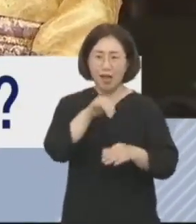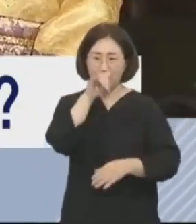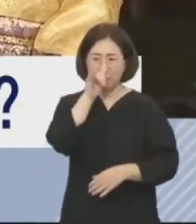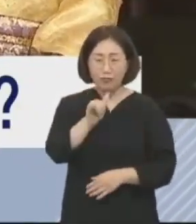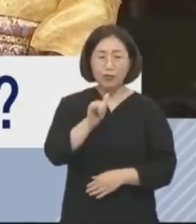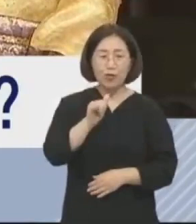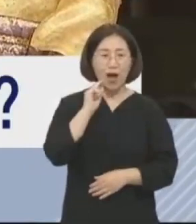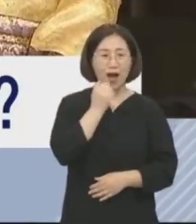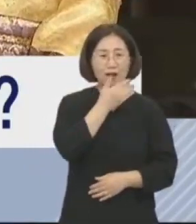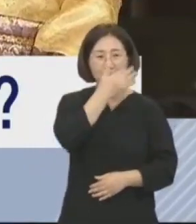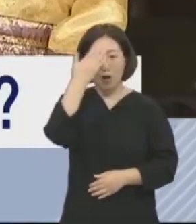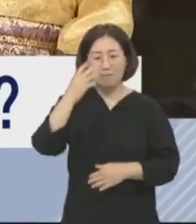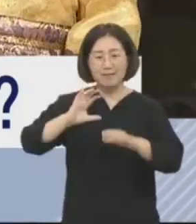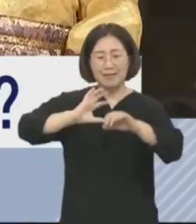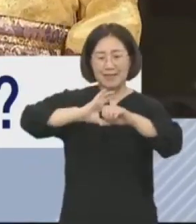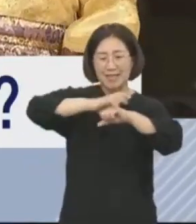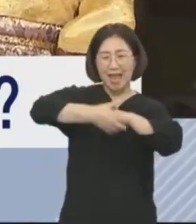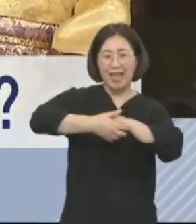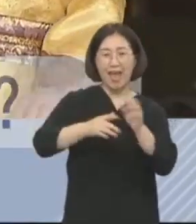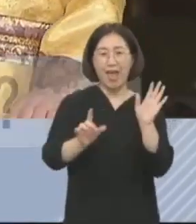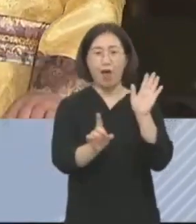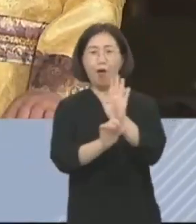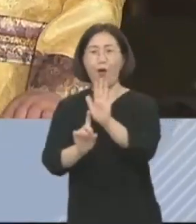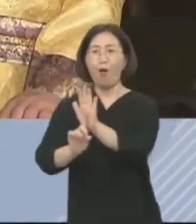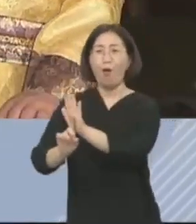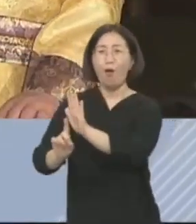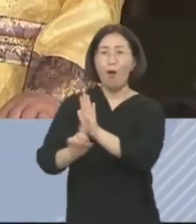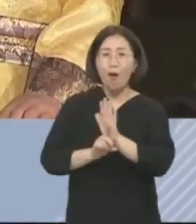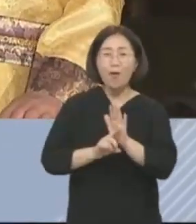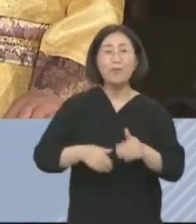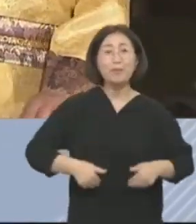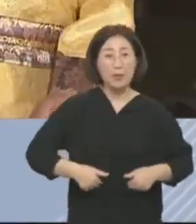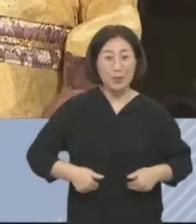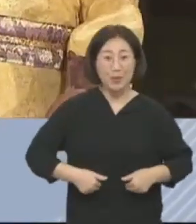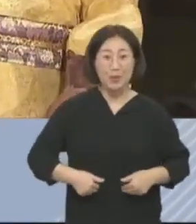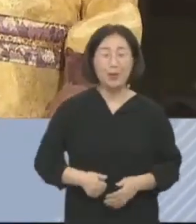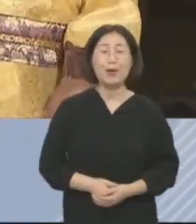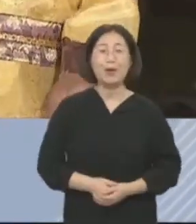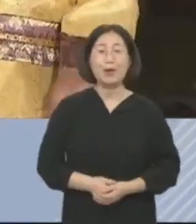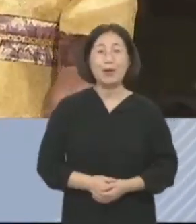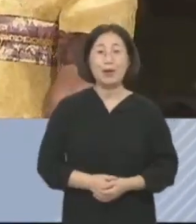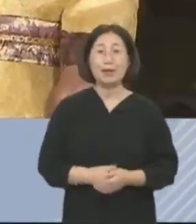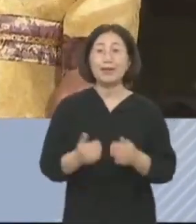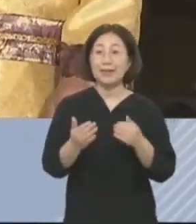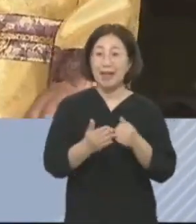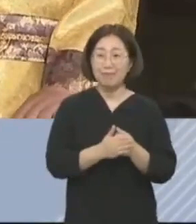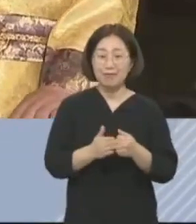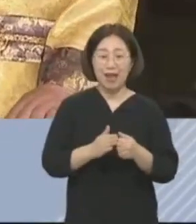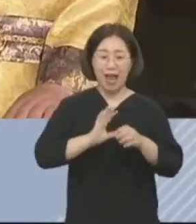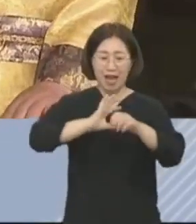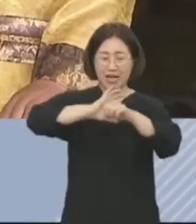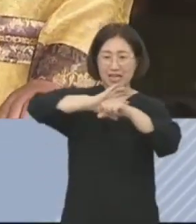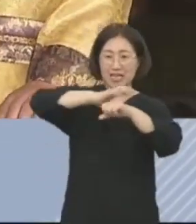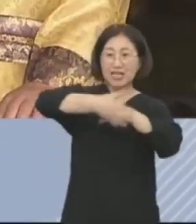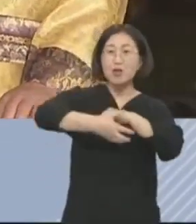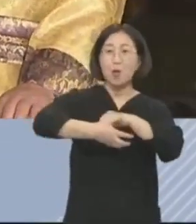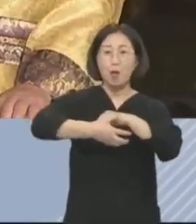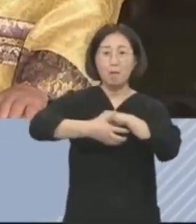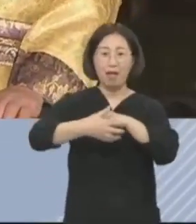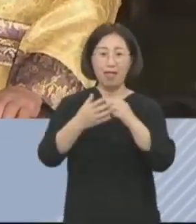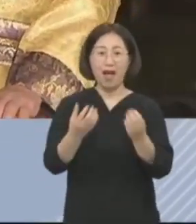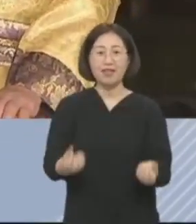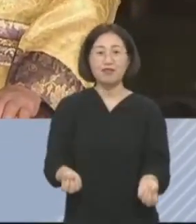아름다움을 세계에 널리 알릴 필요성이 제기되고 이에 따라서 저희들이 글로벌한